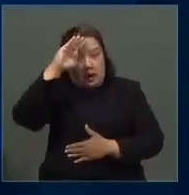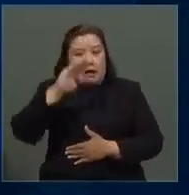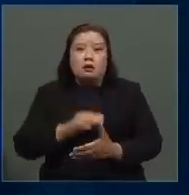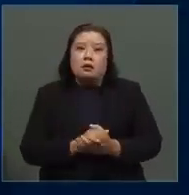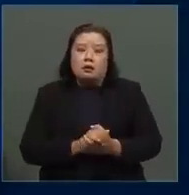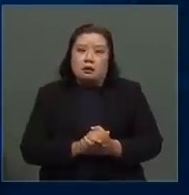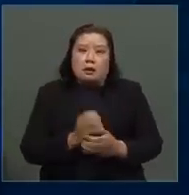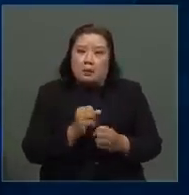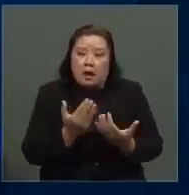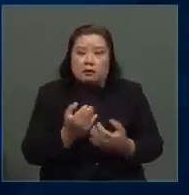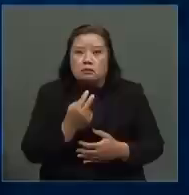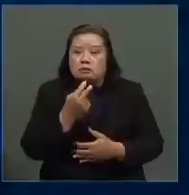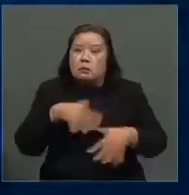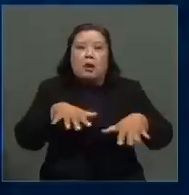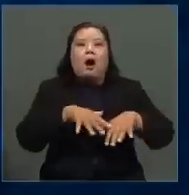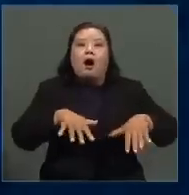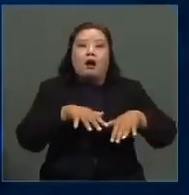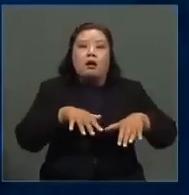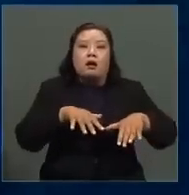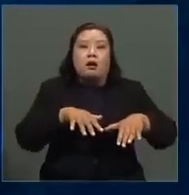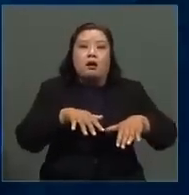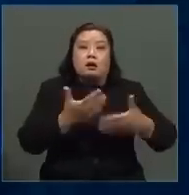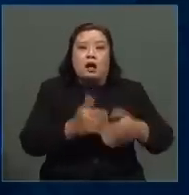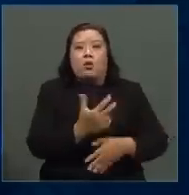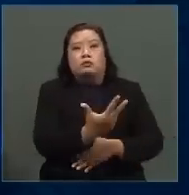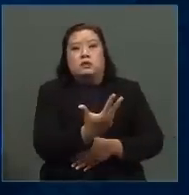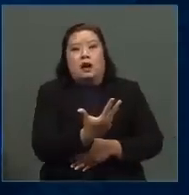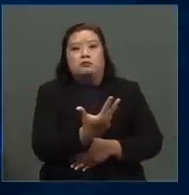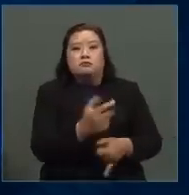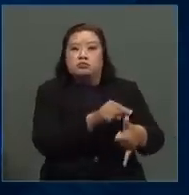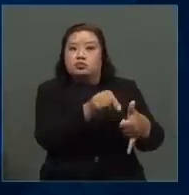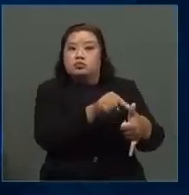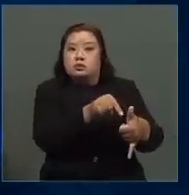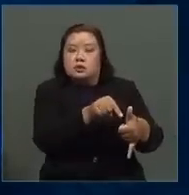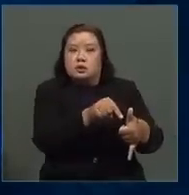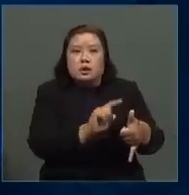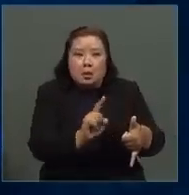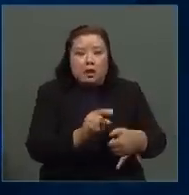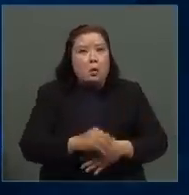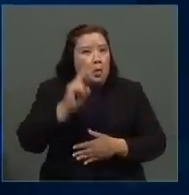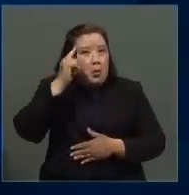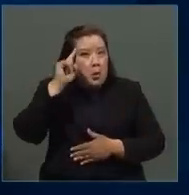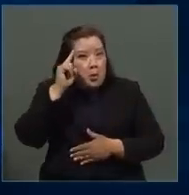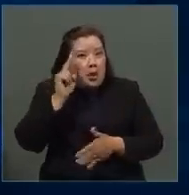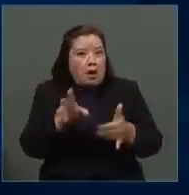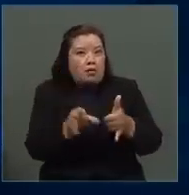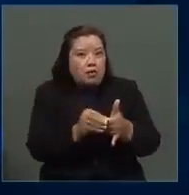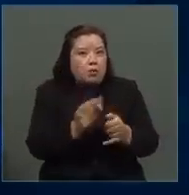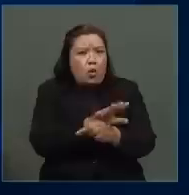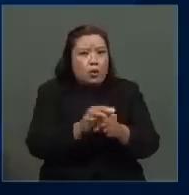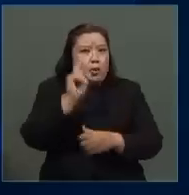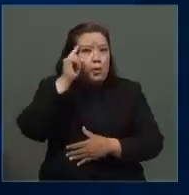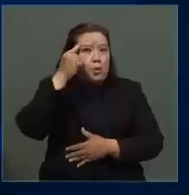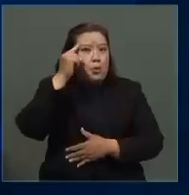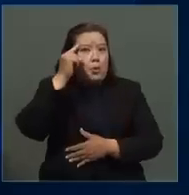นะคะไม่ได้มีภาวะรุนแรงและก็ทั้งสามท่านไม่ได้ตระหนักว่ามีการติดเชื้อโควิช 19นะคะก็